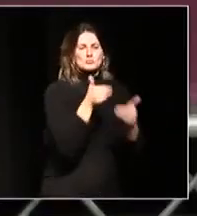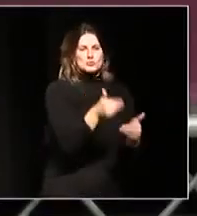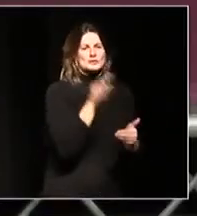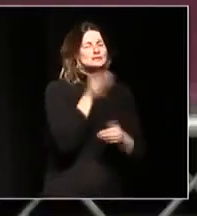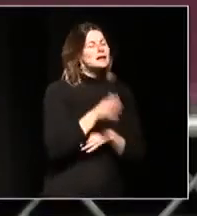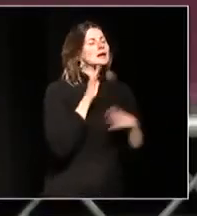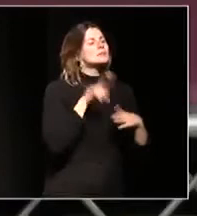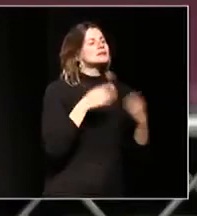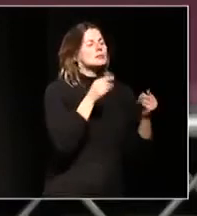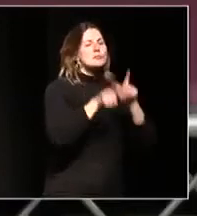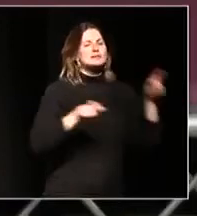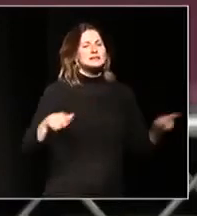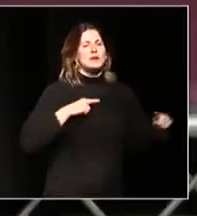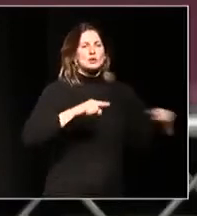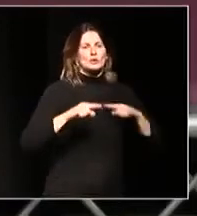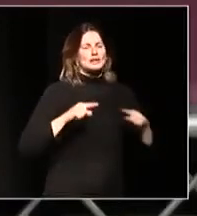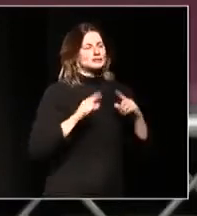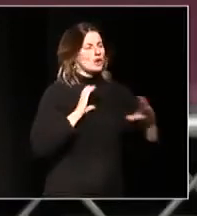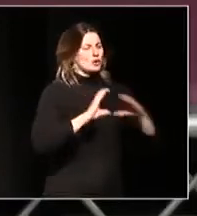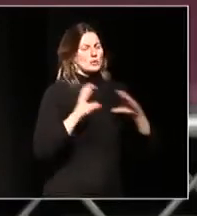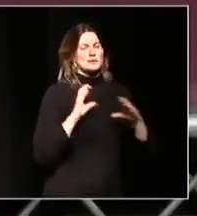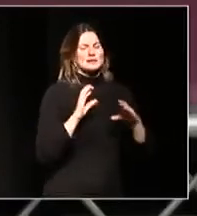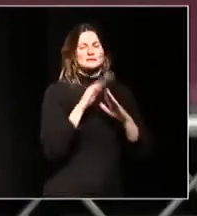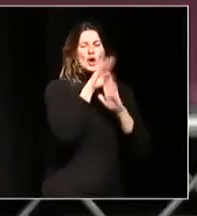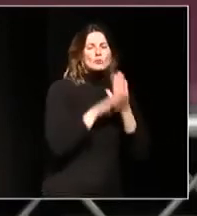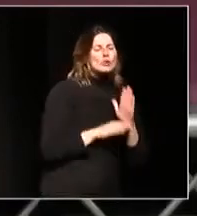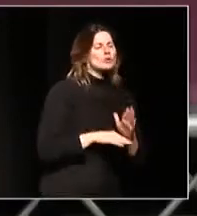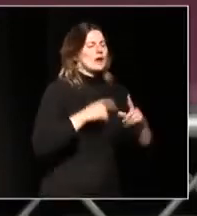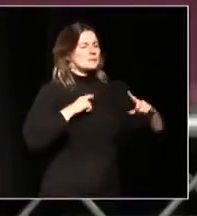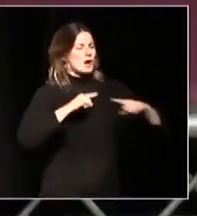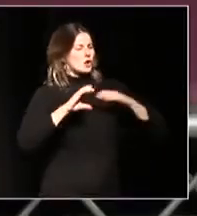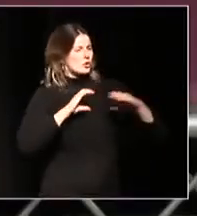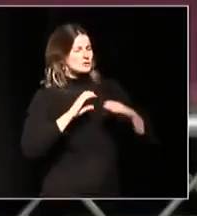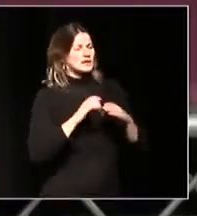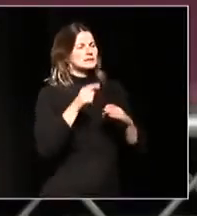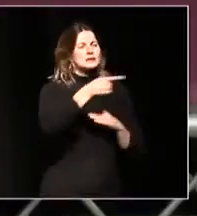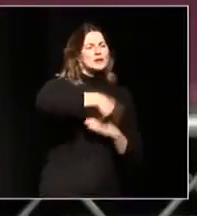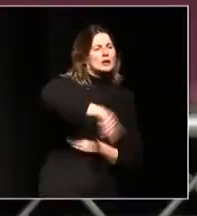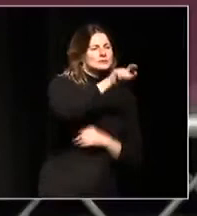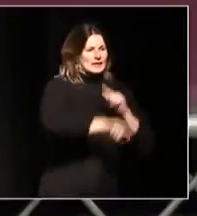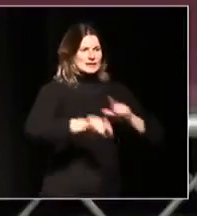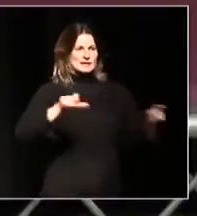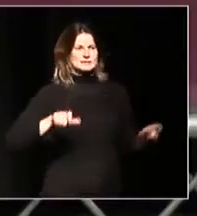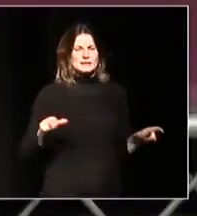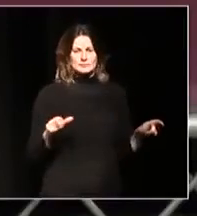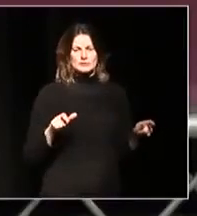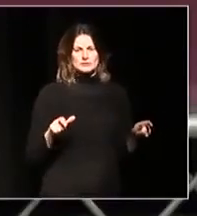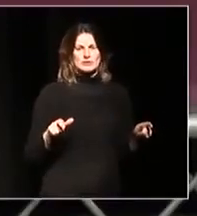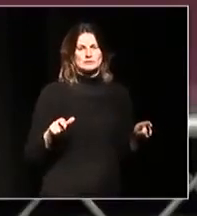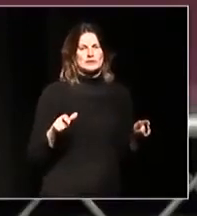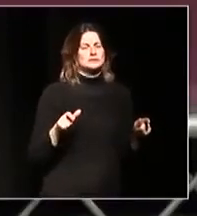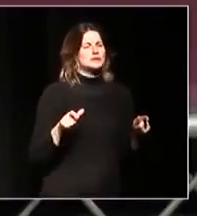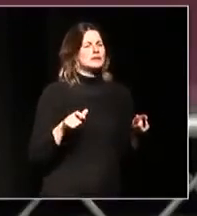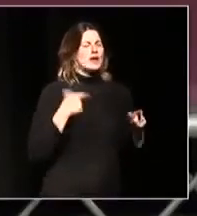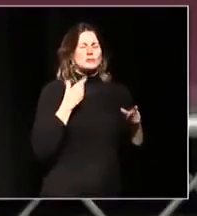també moltíssima gent de la coordinació de comunicació, de programa, d'organització, que ha estat donant totes les hores que té el